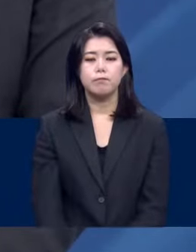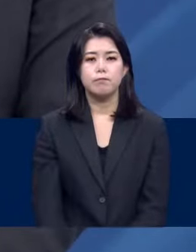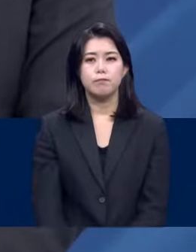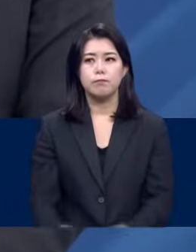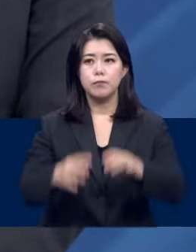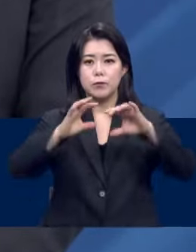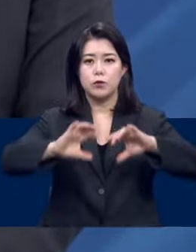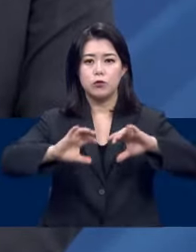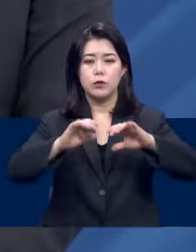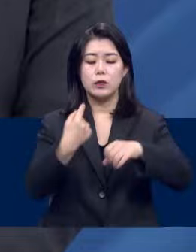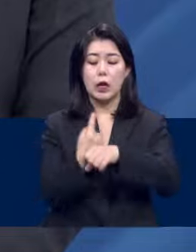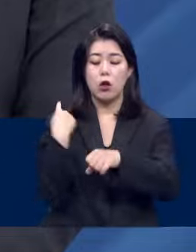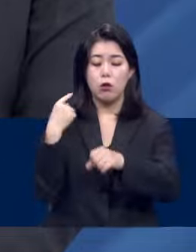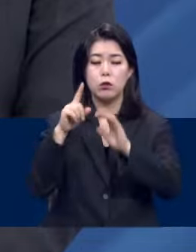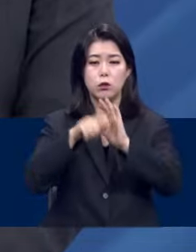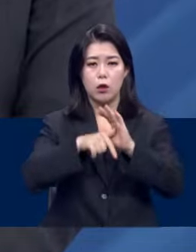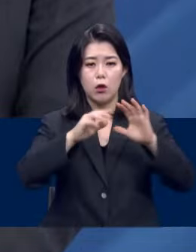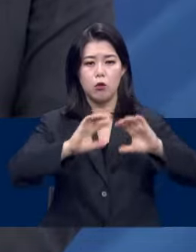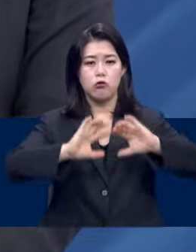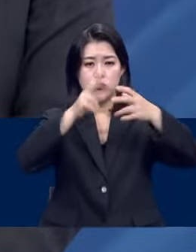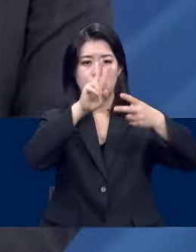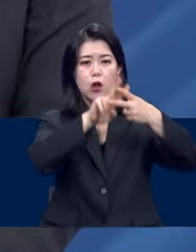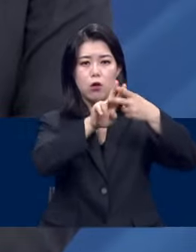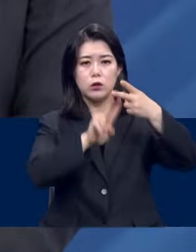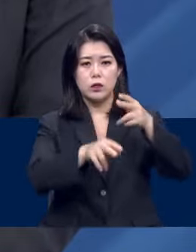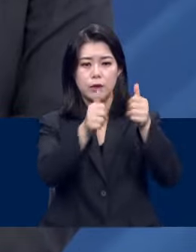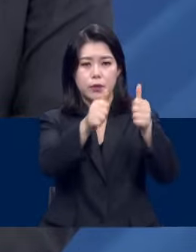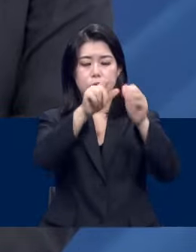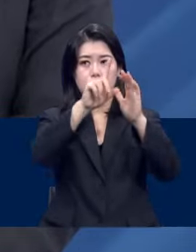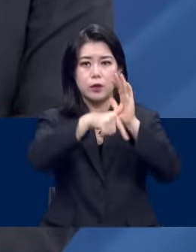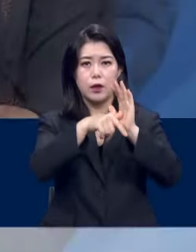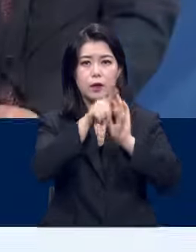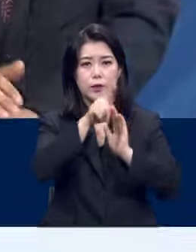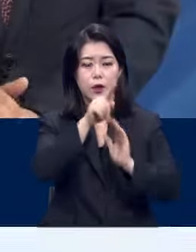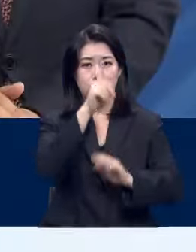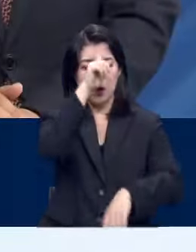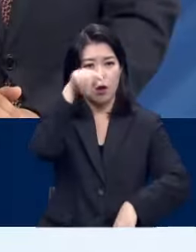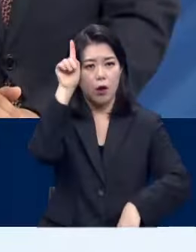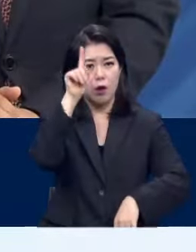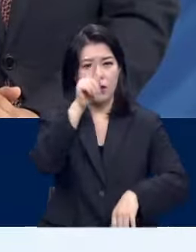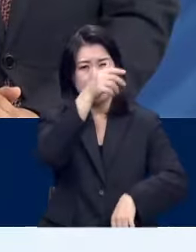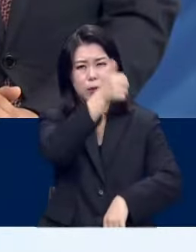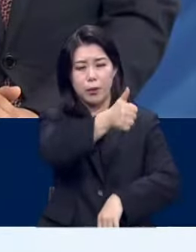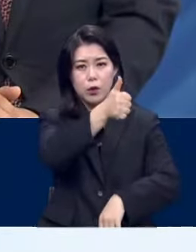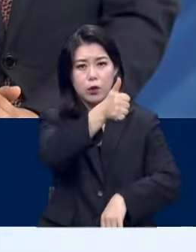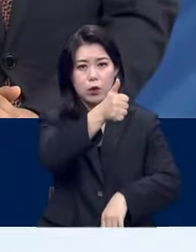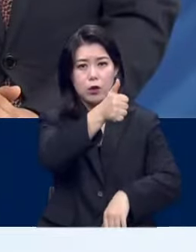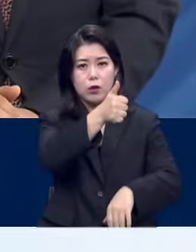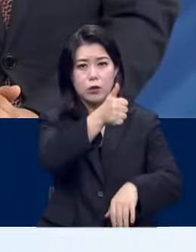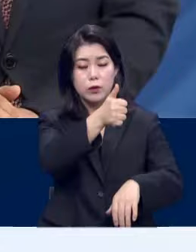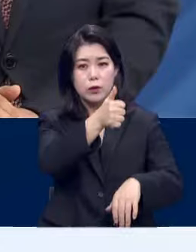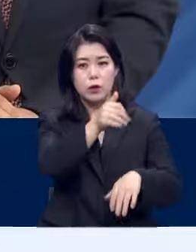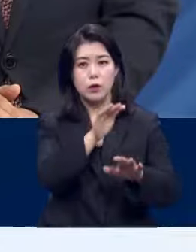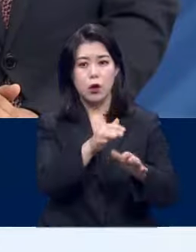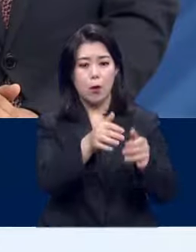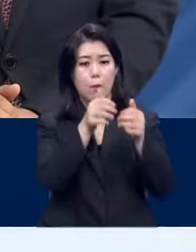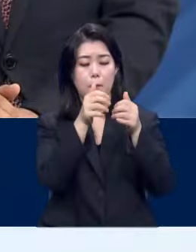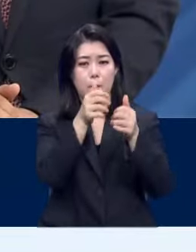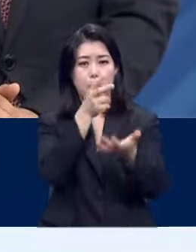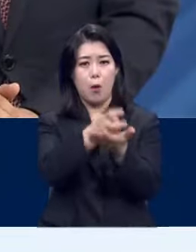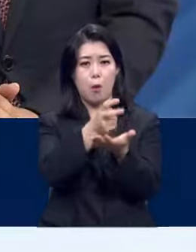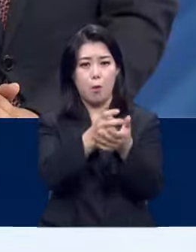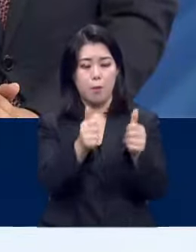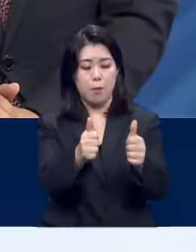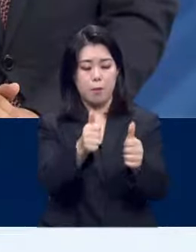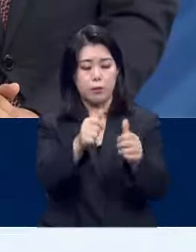국제 형사 재판소 ICC 푸틴을 그 전범으로 체포 영장을 발부 했습니다 이렇게 되면은 법적으로 봤을 때도 이제